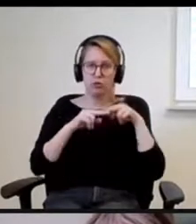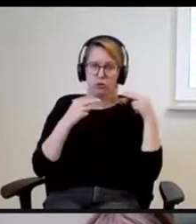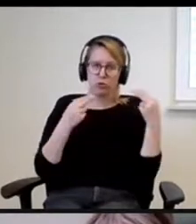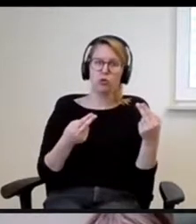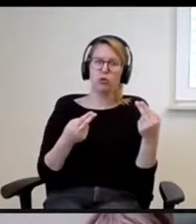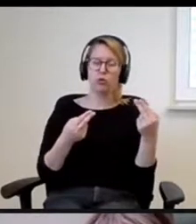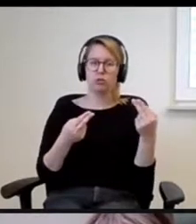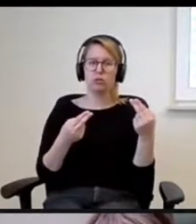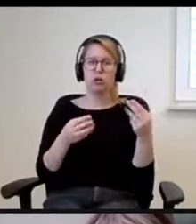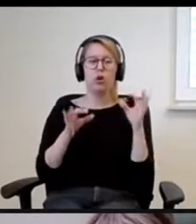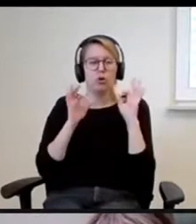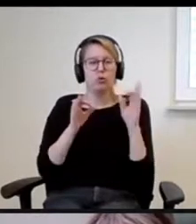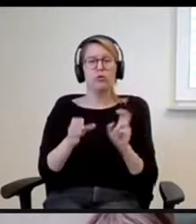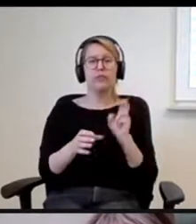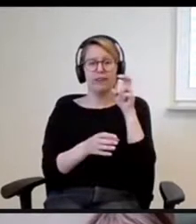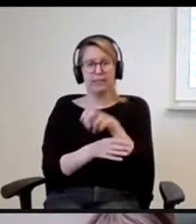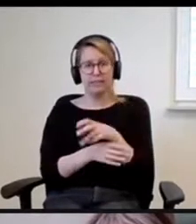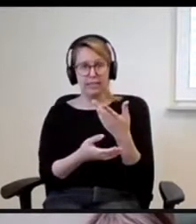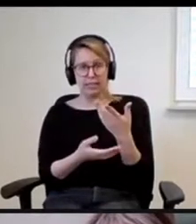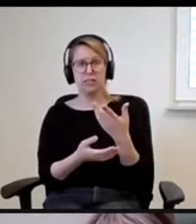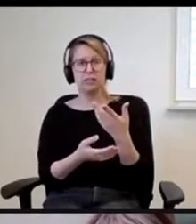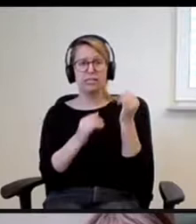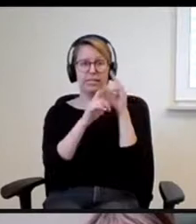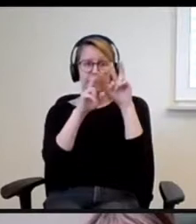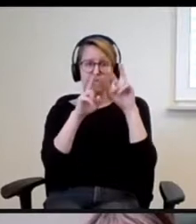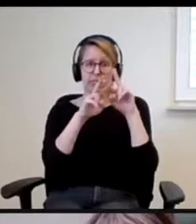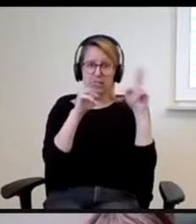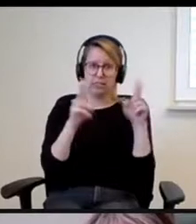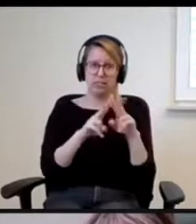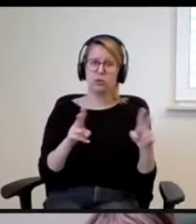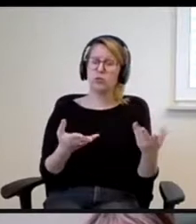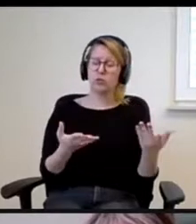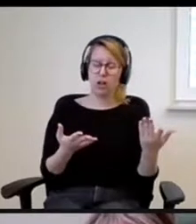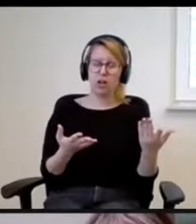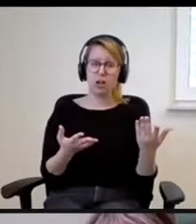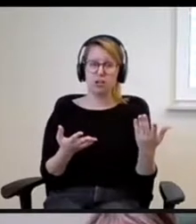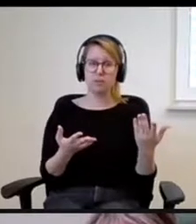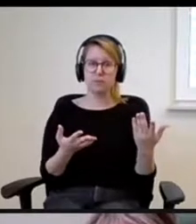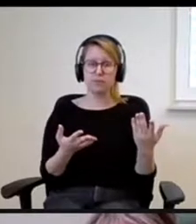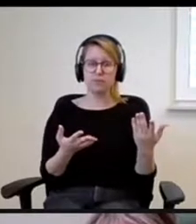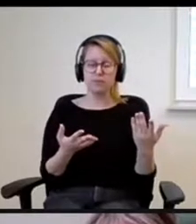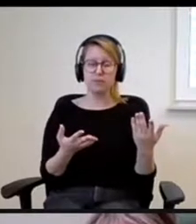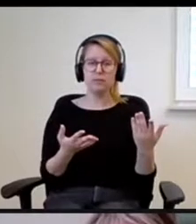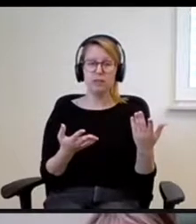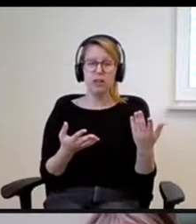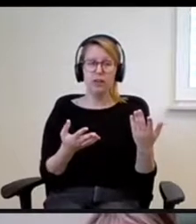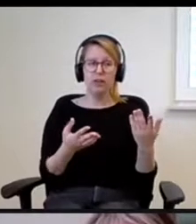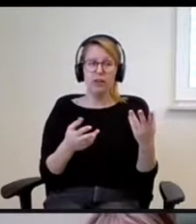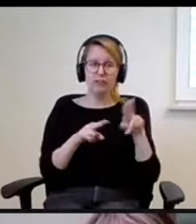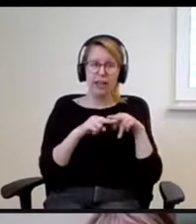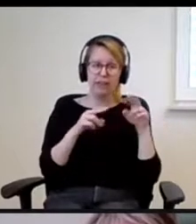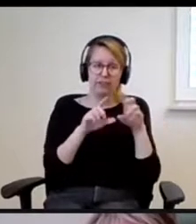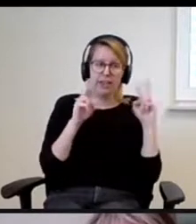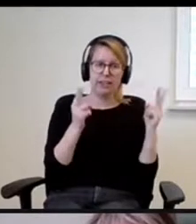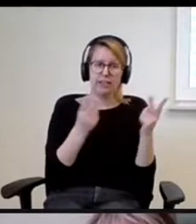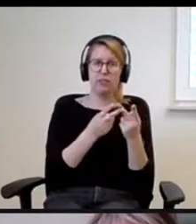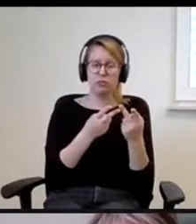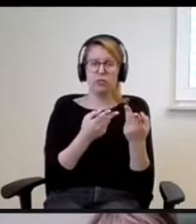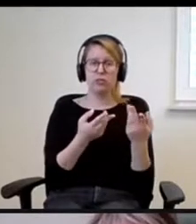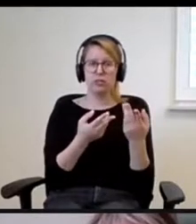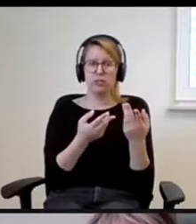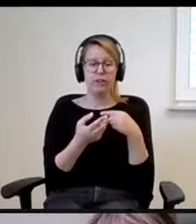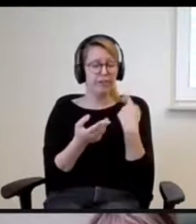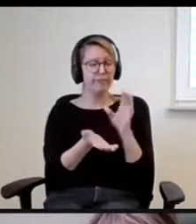pour pousser aussi, vous voyez, on aide avec de l'argent, mais on aide aussi avec un soutien politique et de l'action